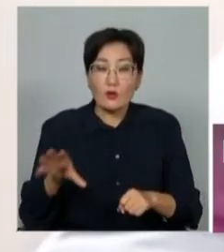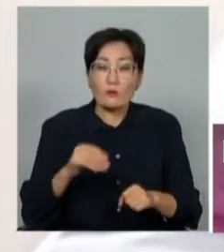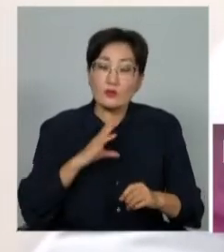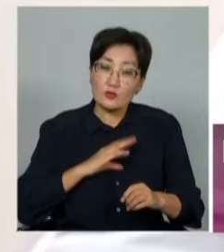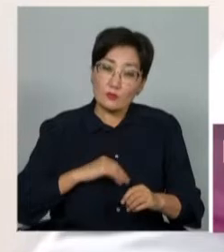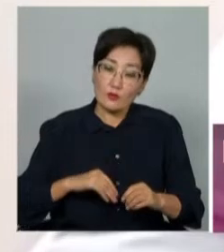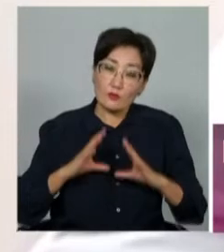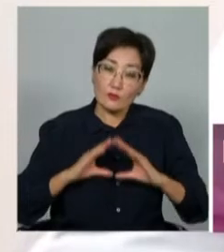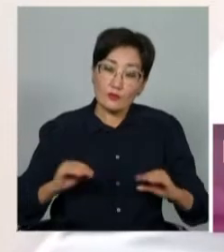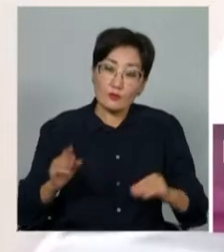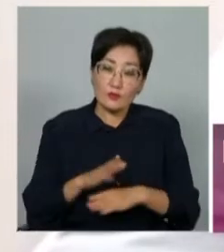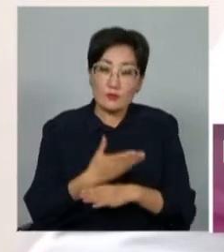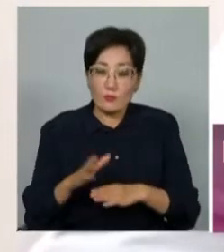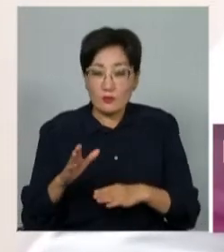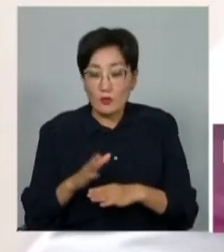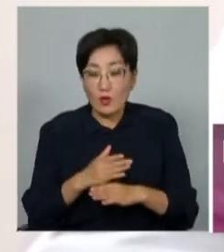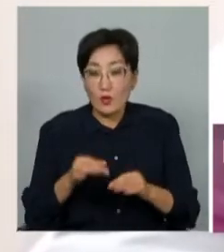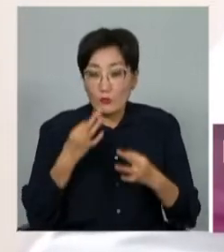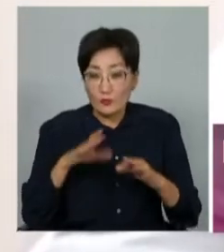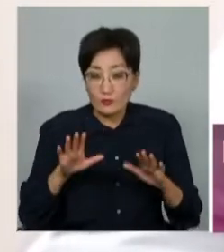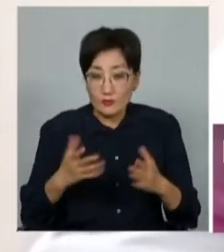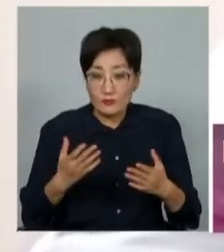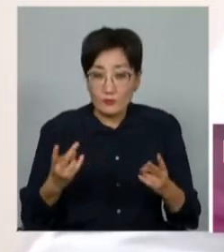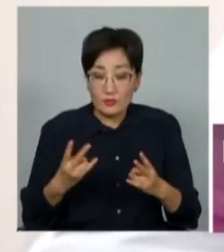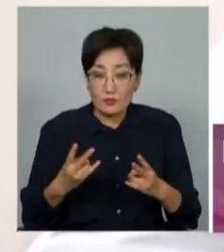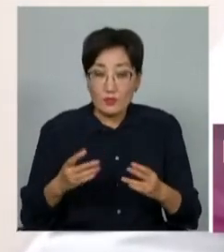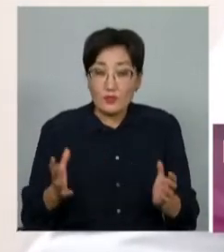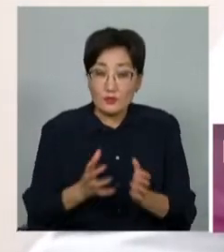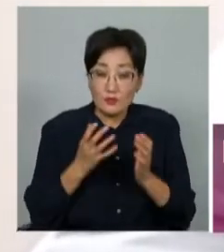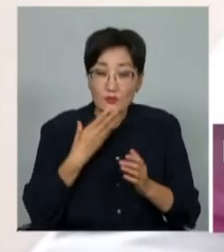спокойно передвигаться, либо же гулять. В любом случае сохранять надо свою